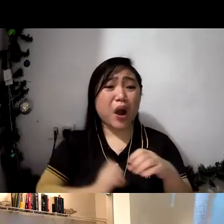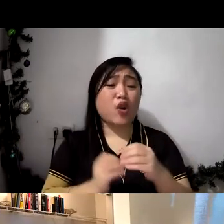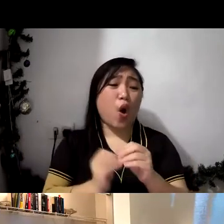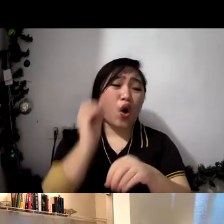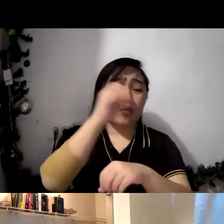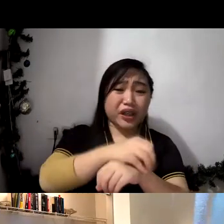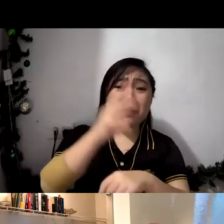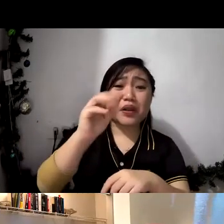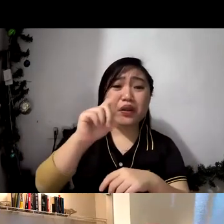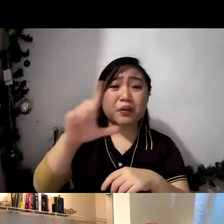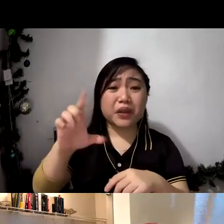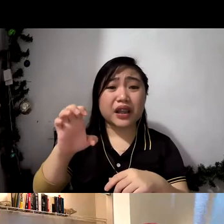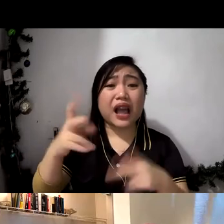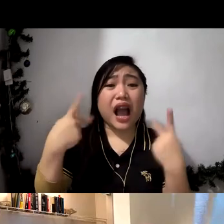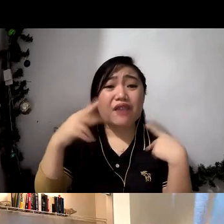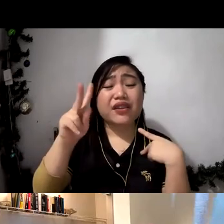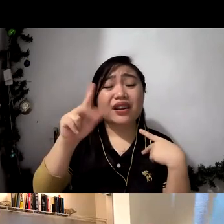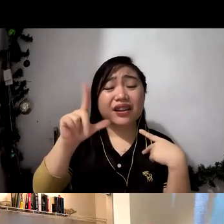chromosome, Klinefelter syndrome, no.